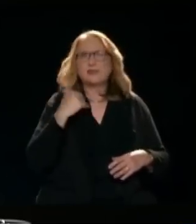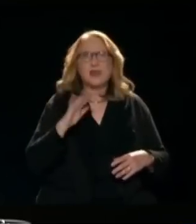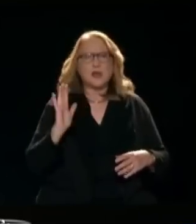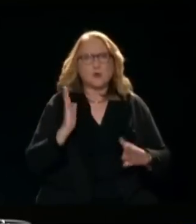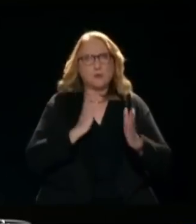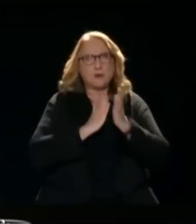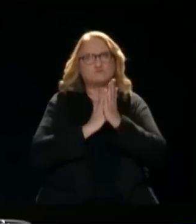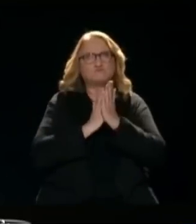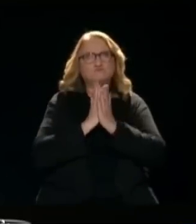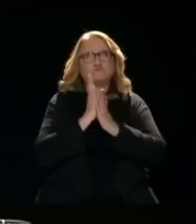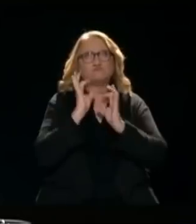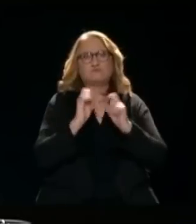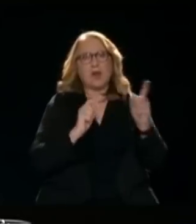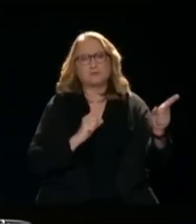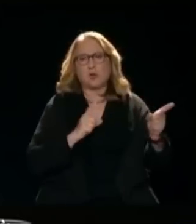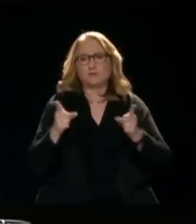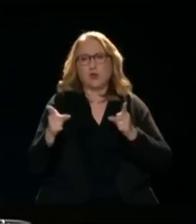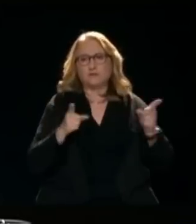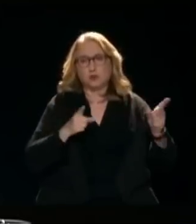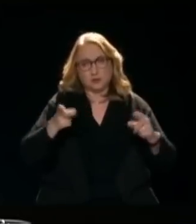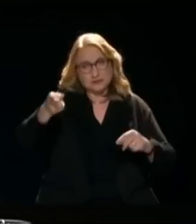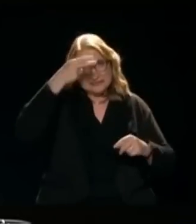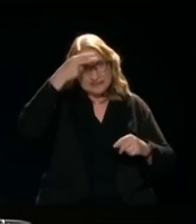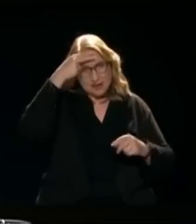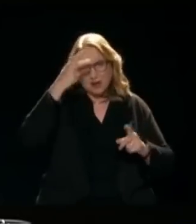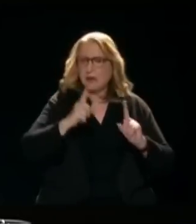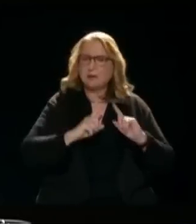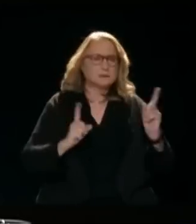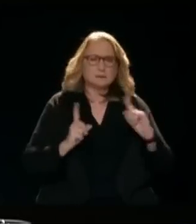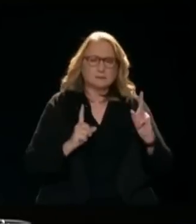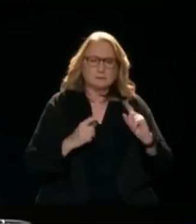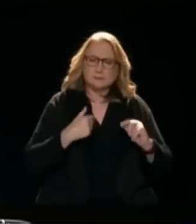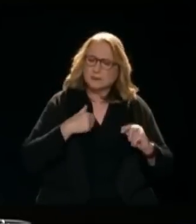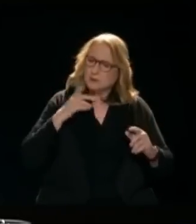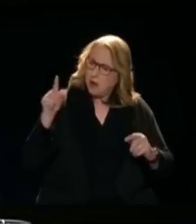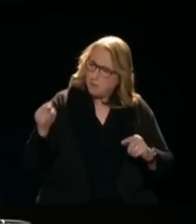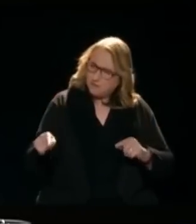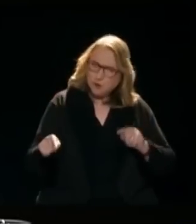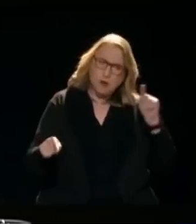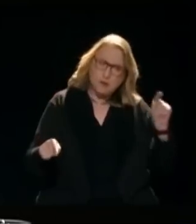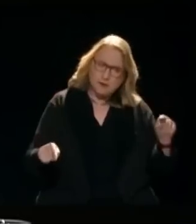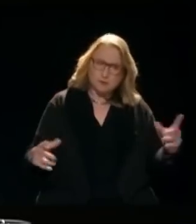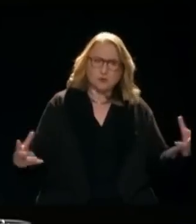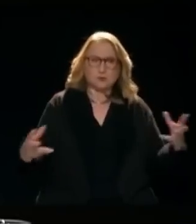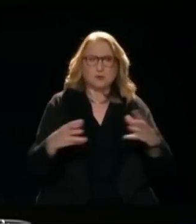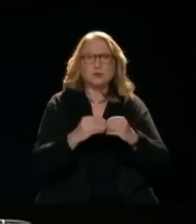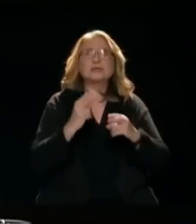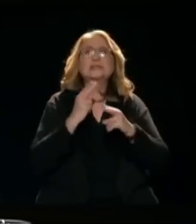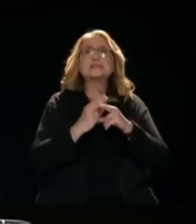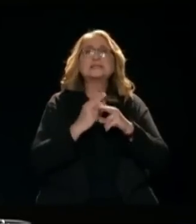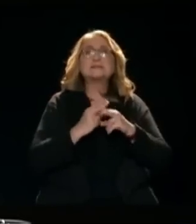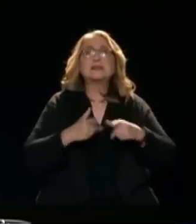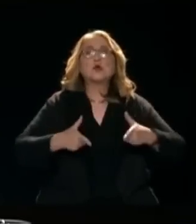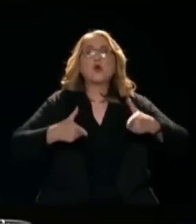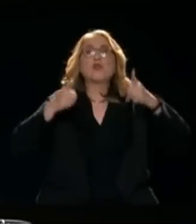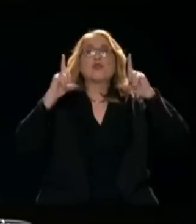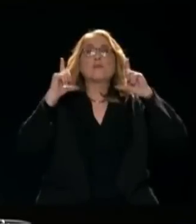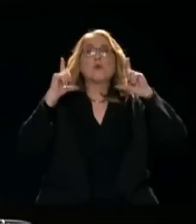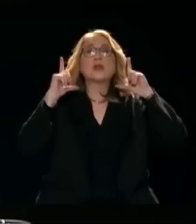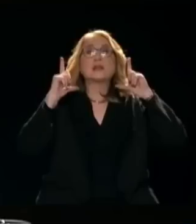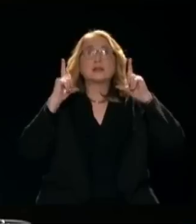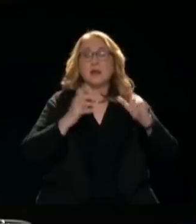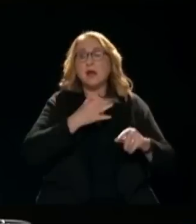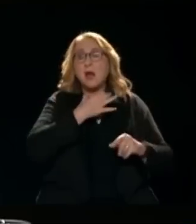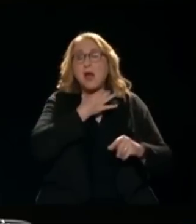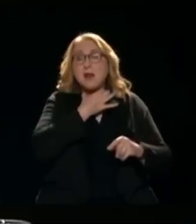τις παραδοσιακές πολιτικές ταυτότητες, διότι για μας προέχει η αποκατάσταση του δημοκρατικού πολιτεύματος, η ανάγκη η χώρα να ανακτήσει